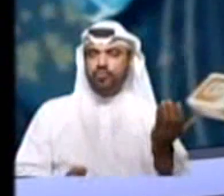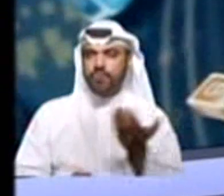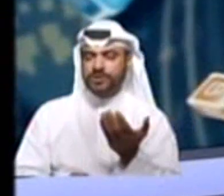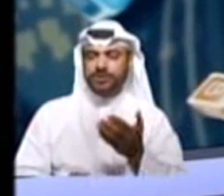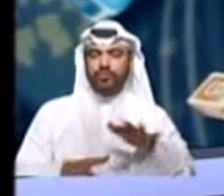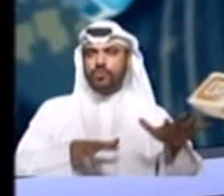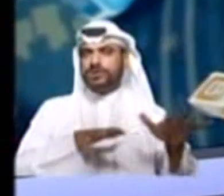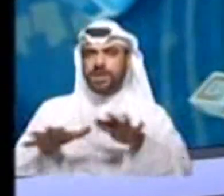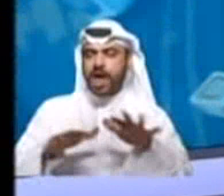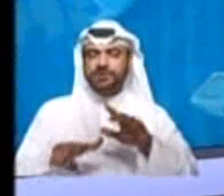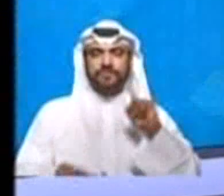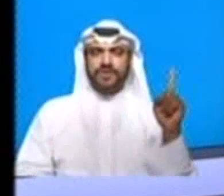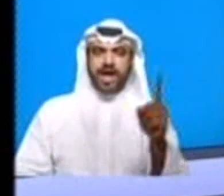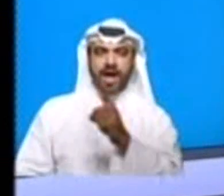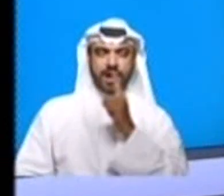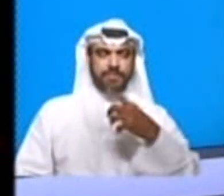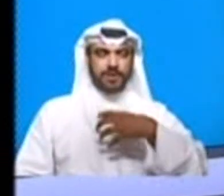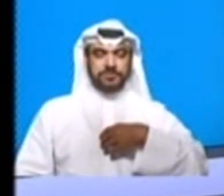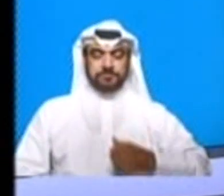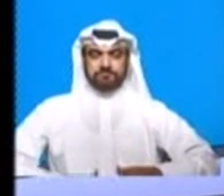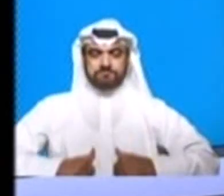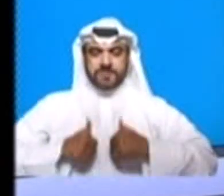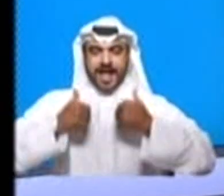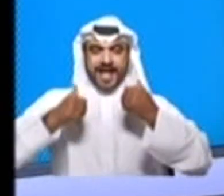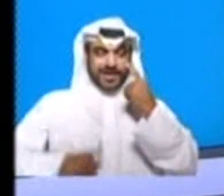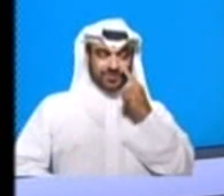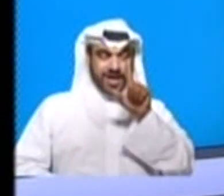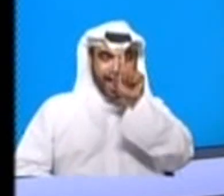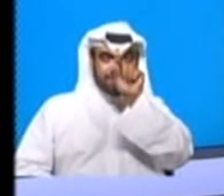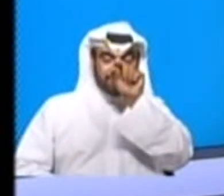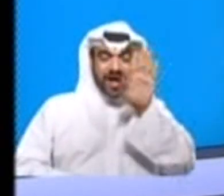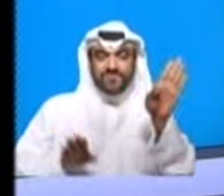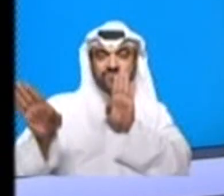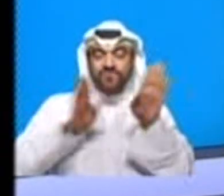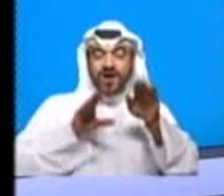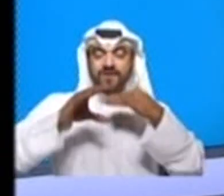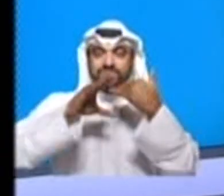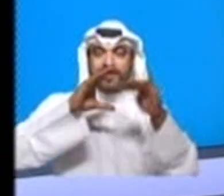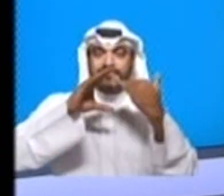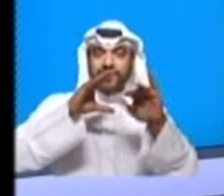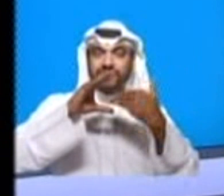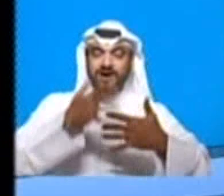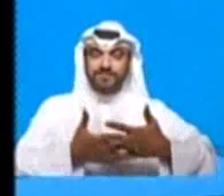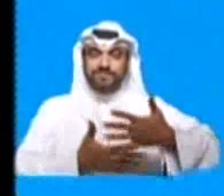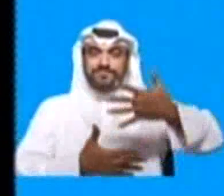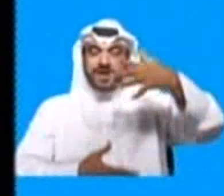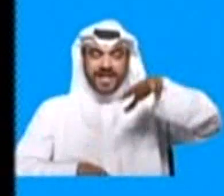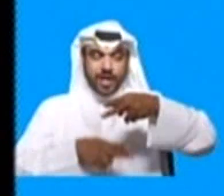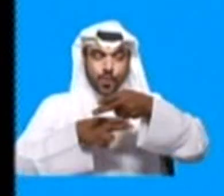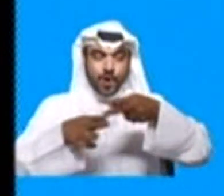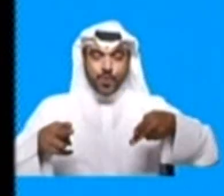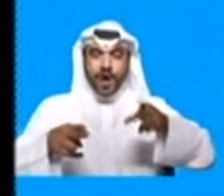مختلف أنحاء العالم، فبمشاعر الفخر تفاعل المغردون اليوم مع خبر مشاركة دولة الكويت في